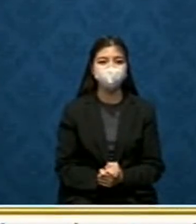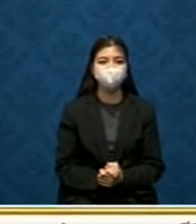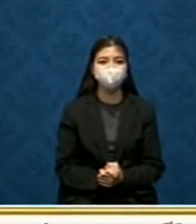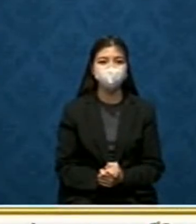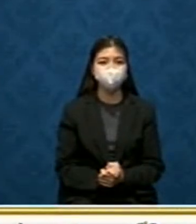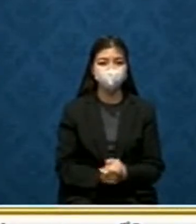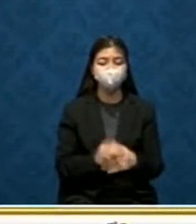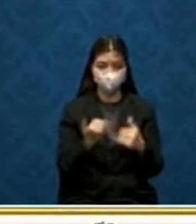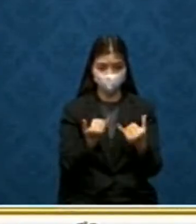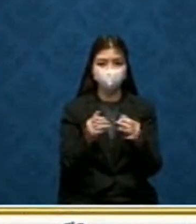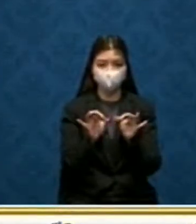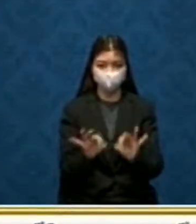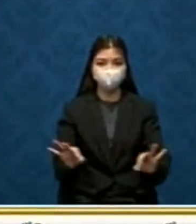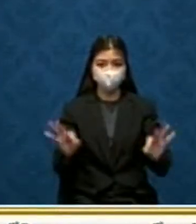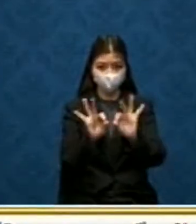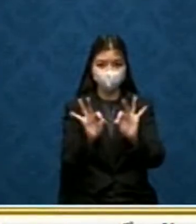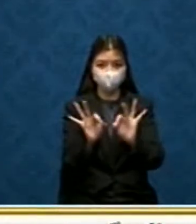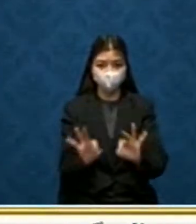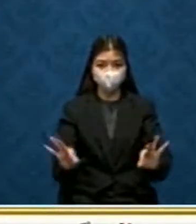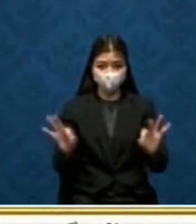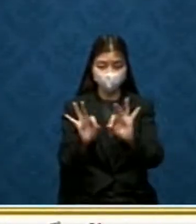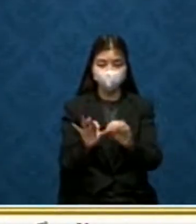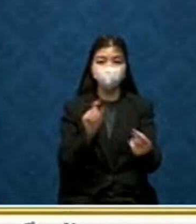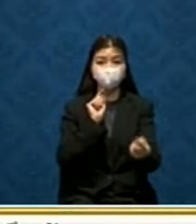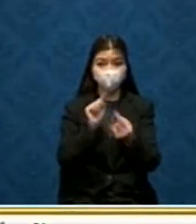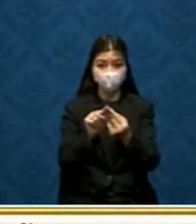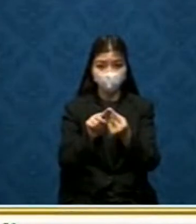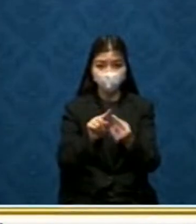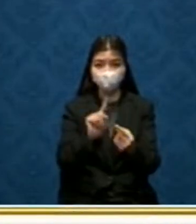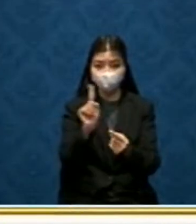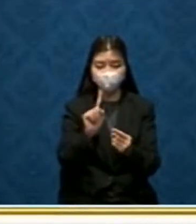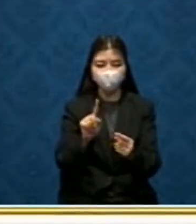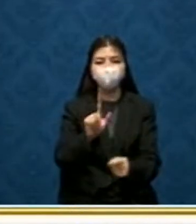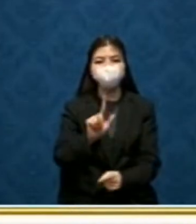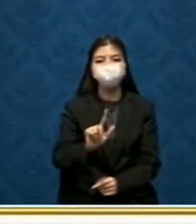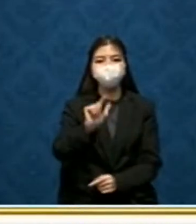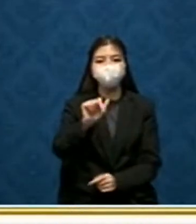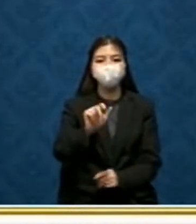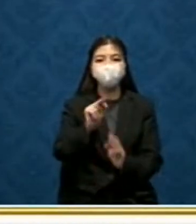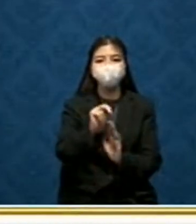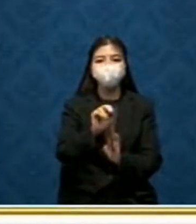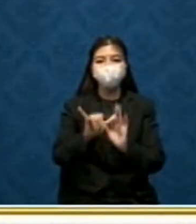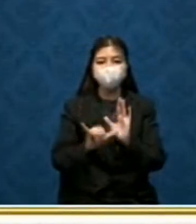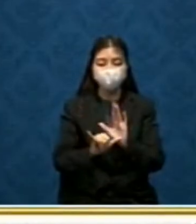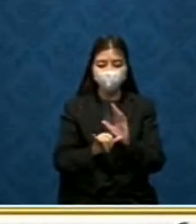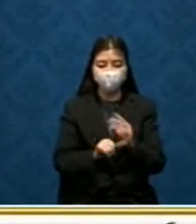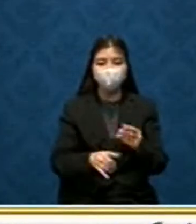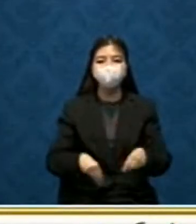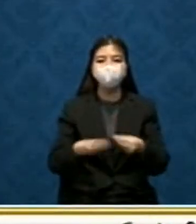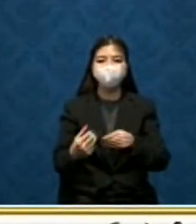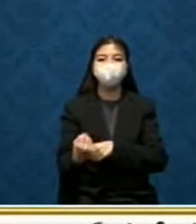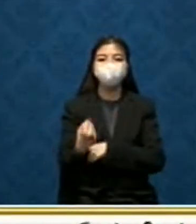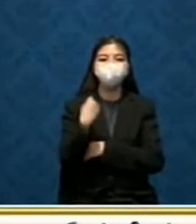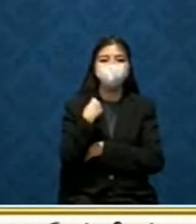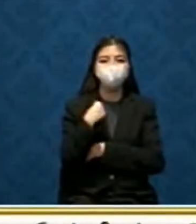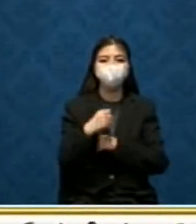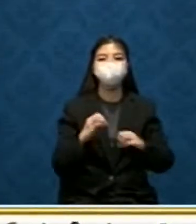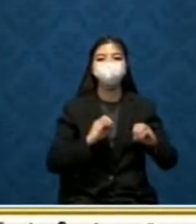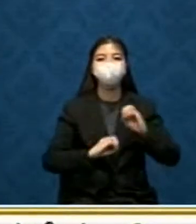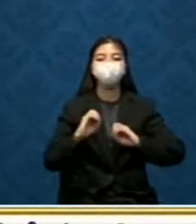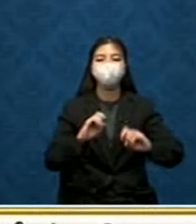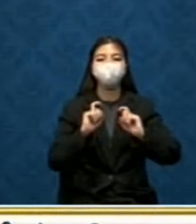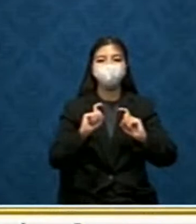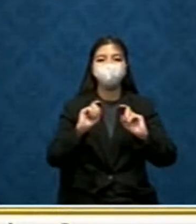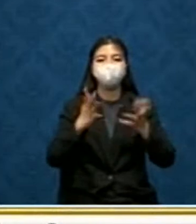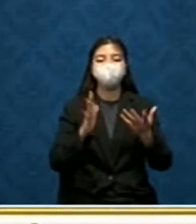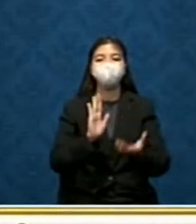อันนี้สำคัญ นโยบายหลับการสร้างคามมนคงและปลดภ imag ของประเทตแล